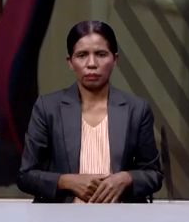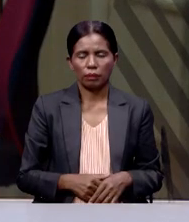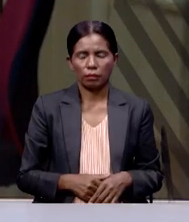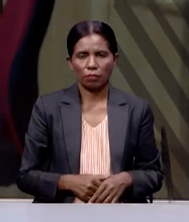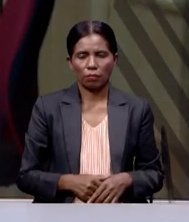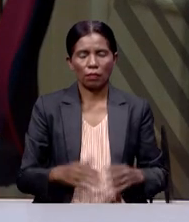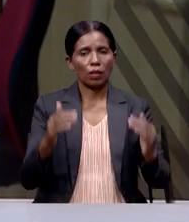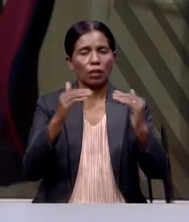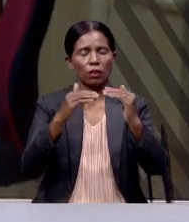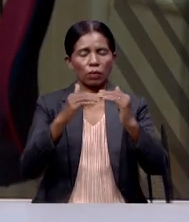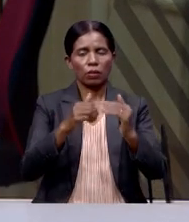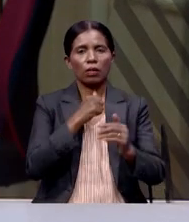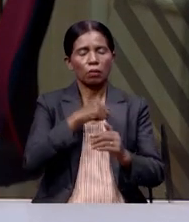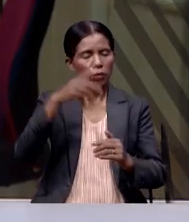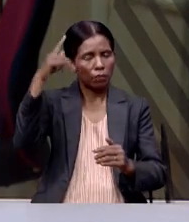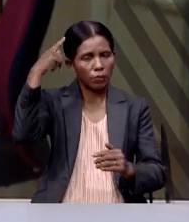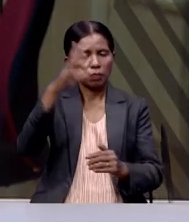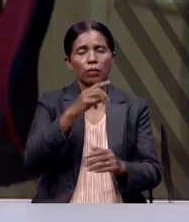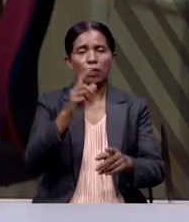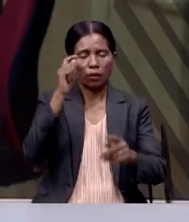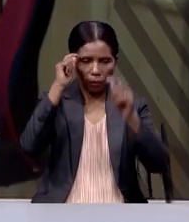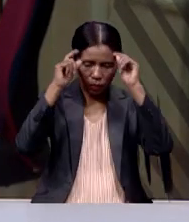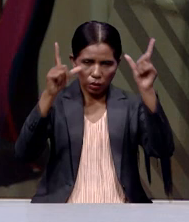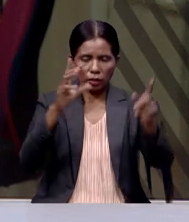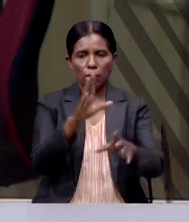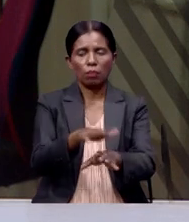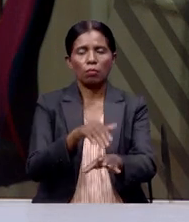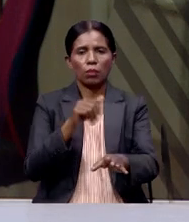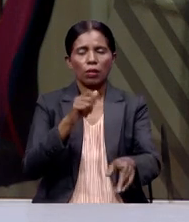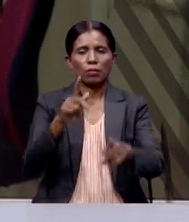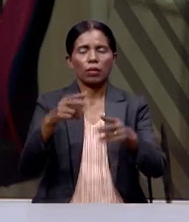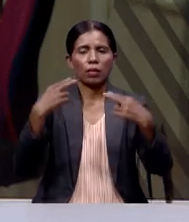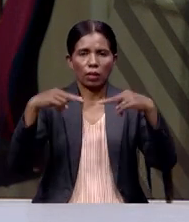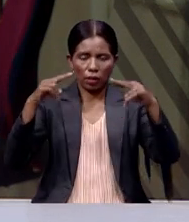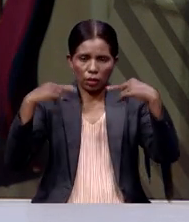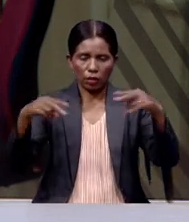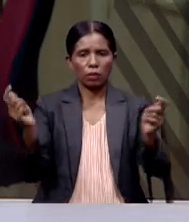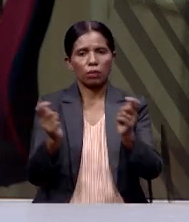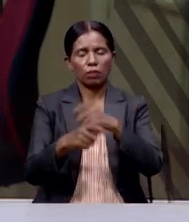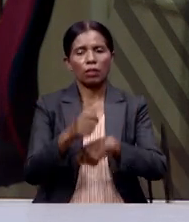Conferência Episcopal Timorense se busca figura musical, onde substitui Padre Ildefonso.